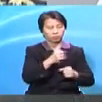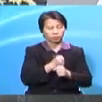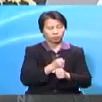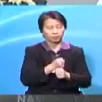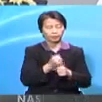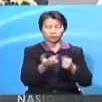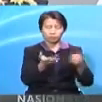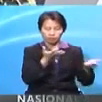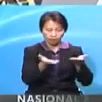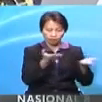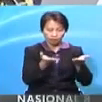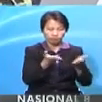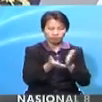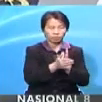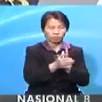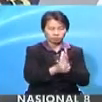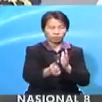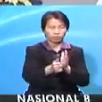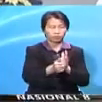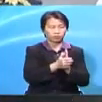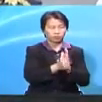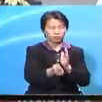Hikmat kebakaran